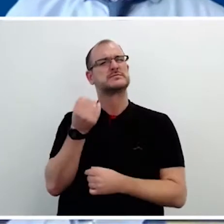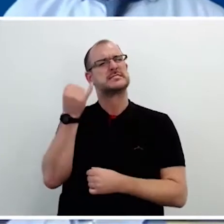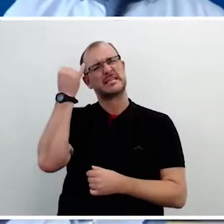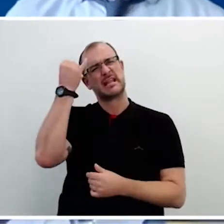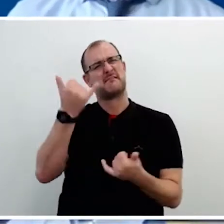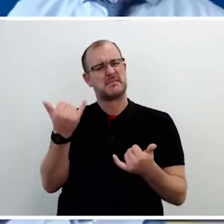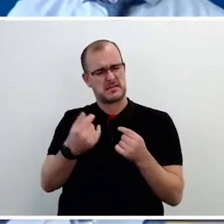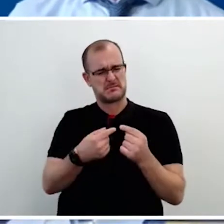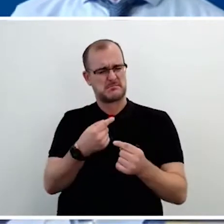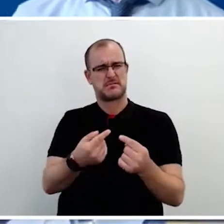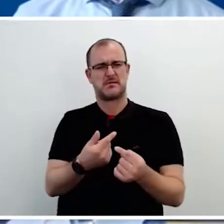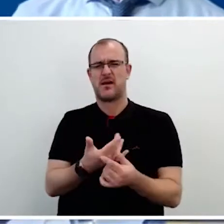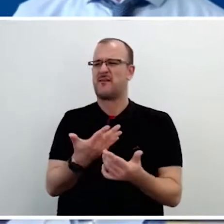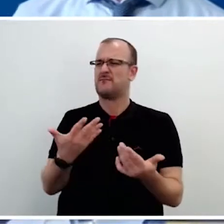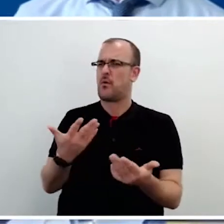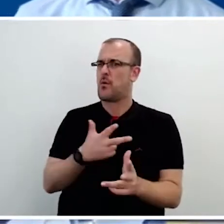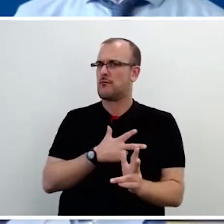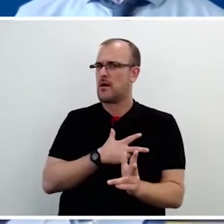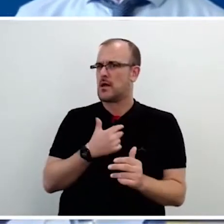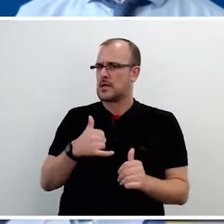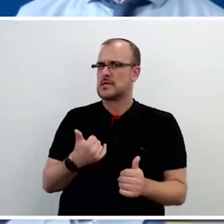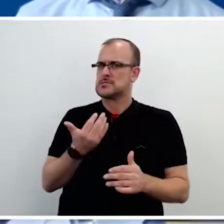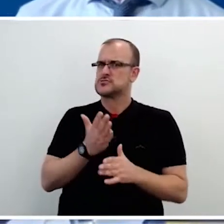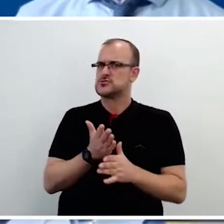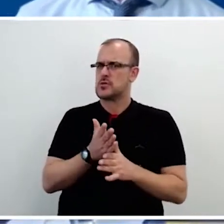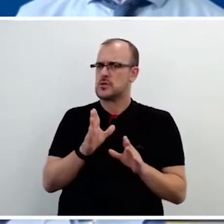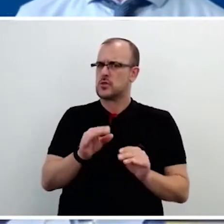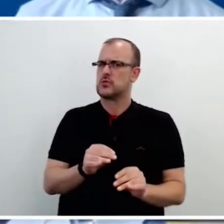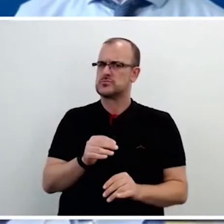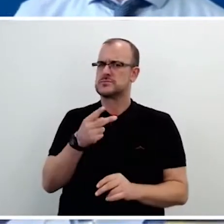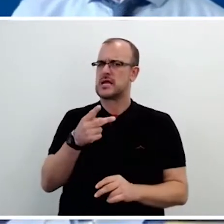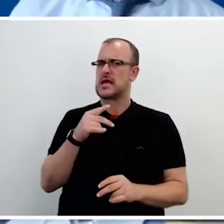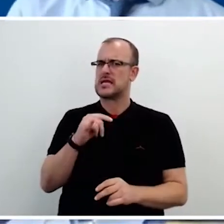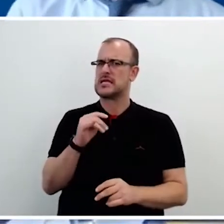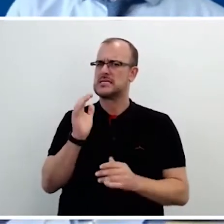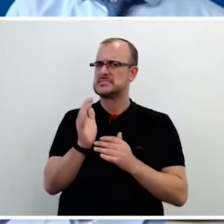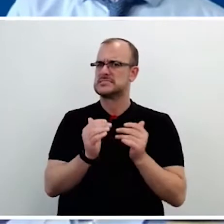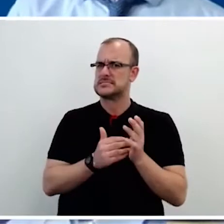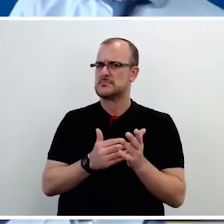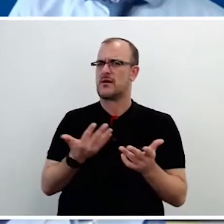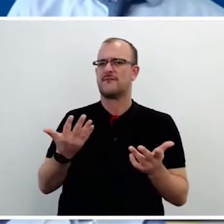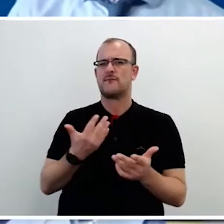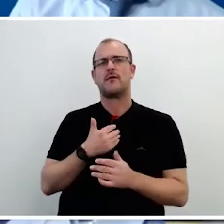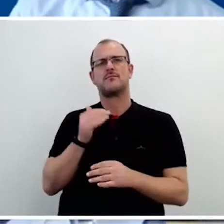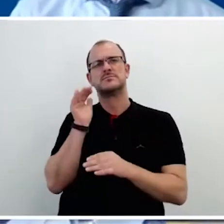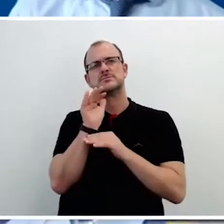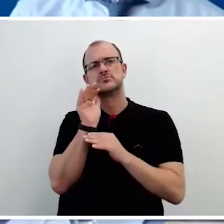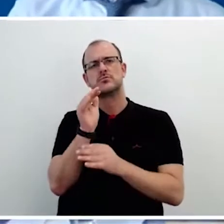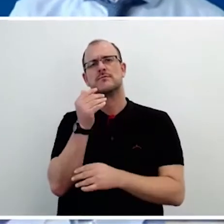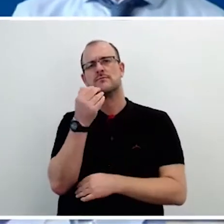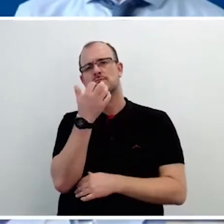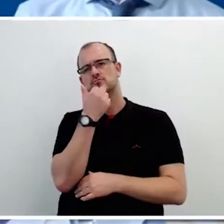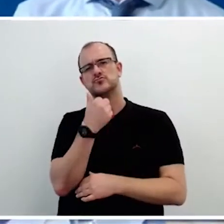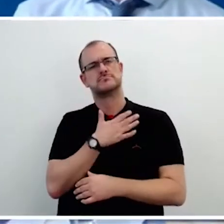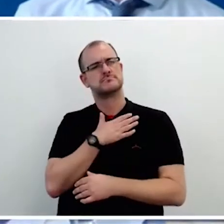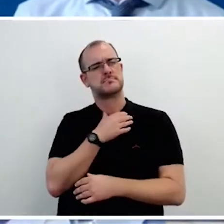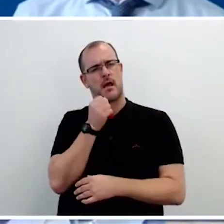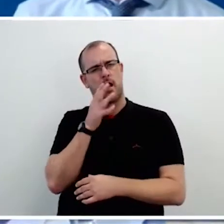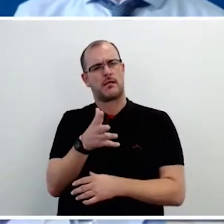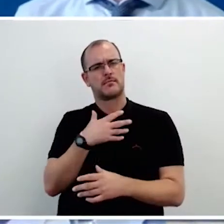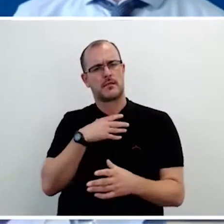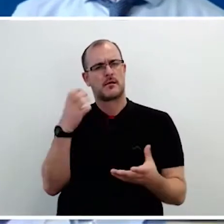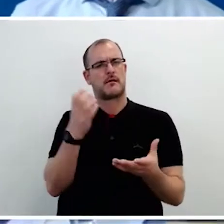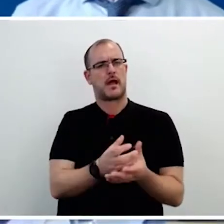Intelligenz? Wo nutzen wir aber auch jetzt schon im Alltag diese KI-Systeme eigentlich? Und wo wollen wir sie in Zukunft für uns in unserem Alltag eigentlich